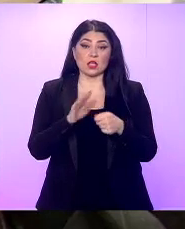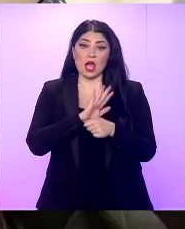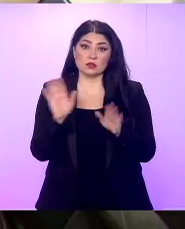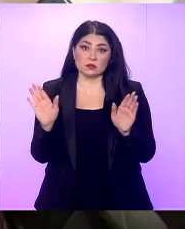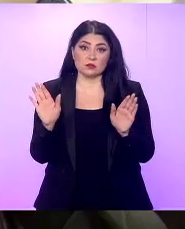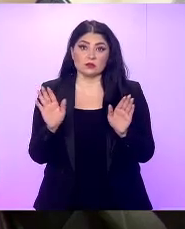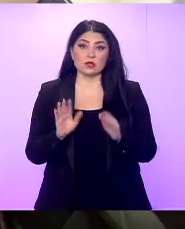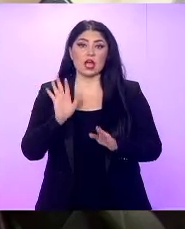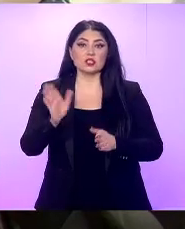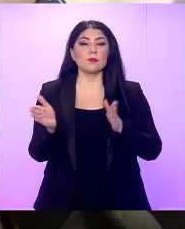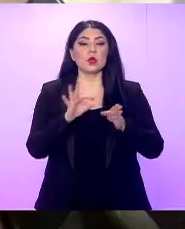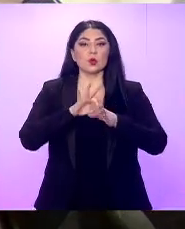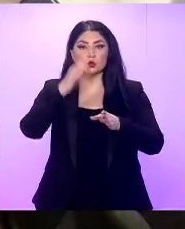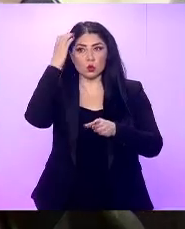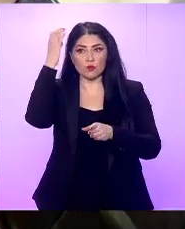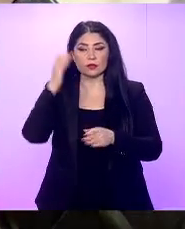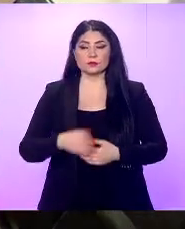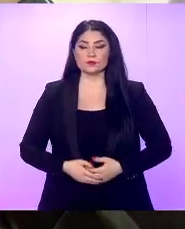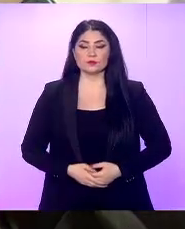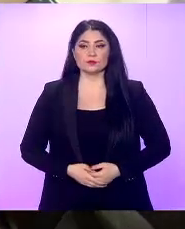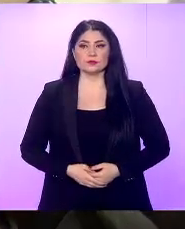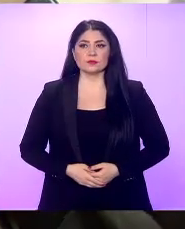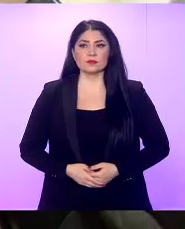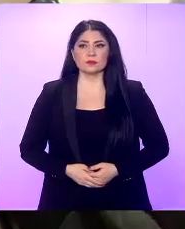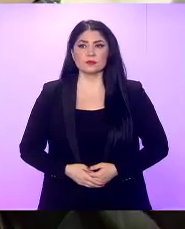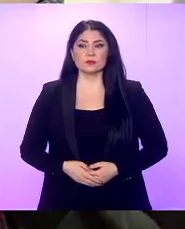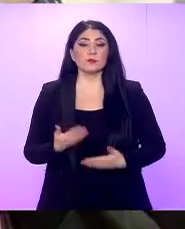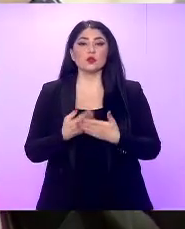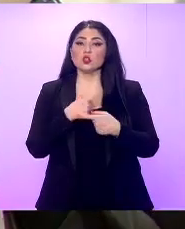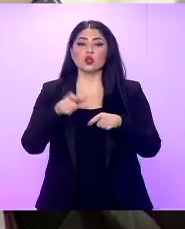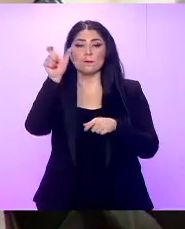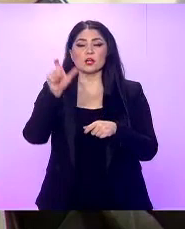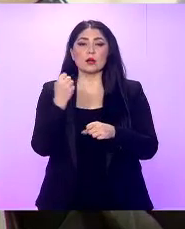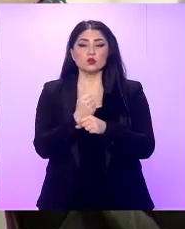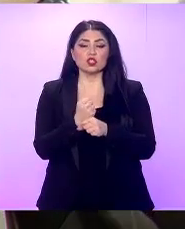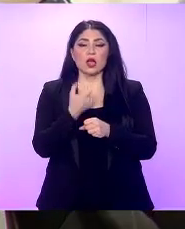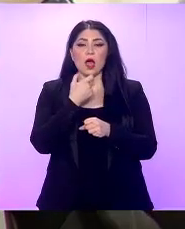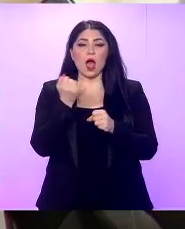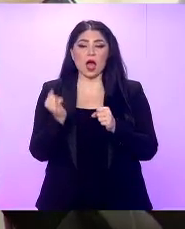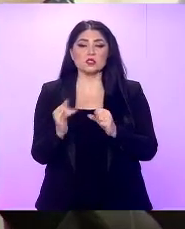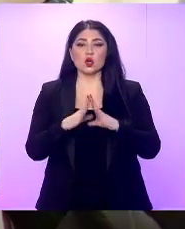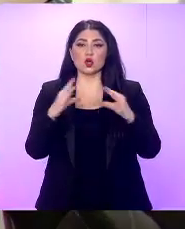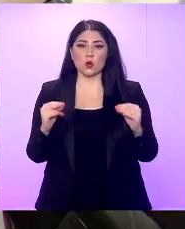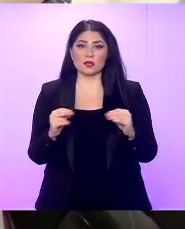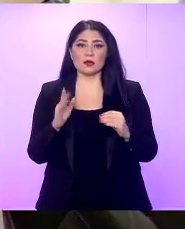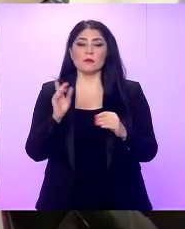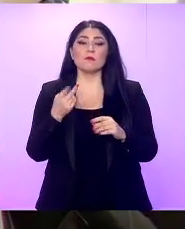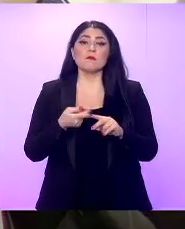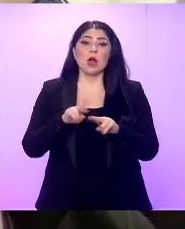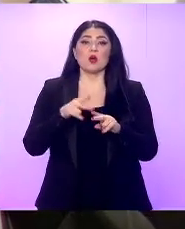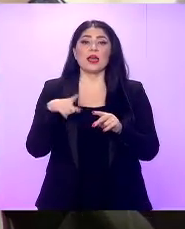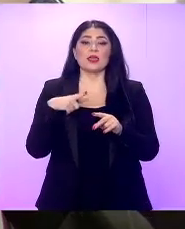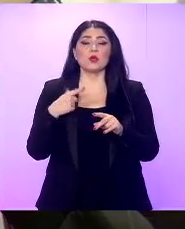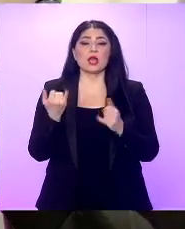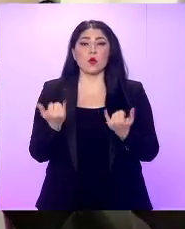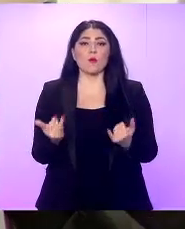această guvernare, impozitul marginal, oricare ar fi el, pentru niciun român care muncește astăzi în România, mai ales în această perioadă dificilă. Iar în